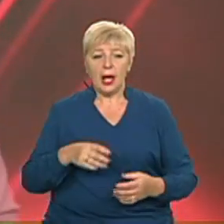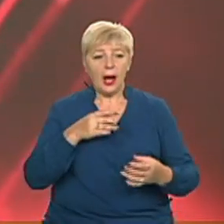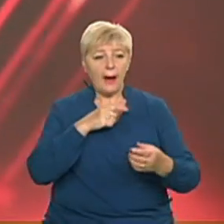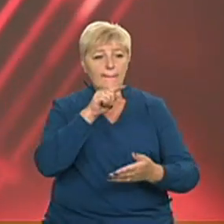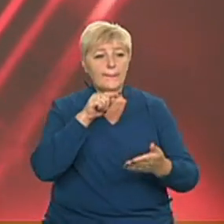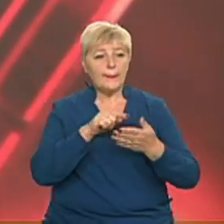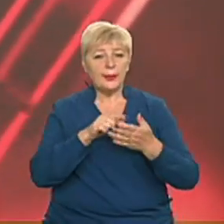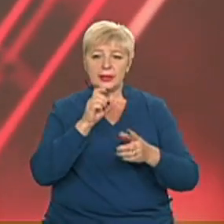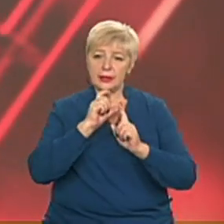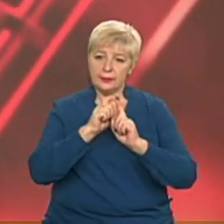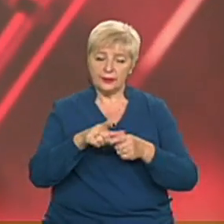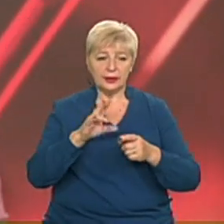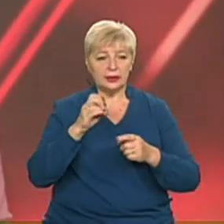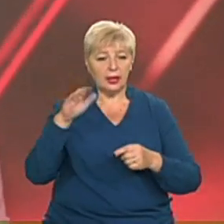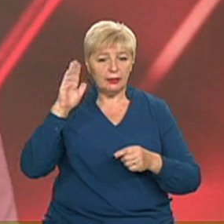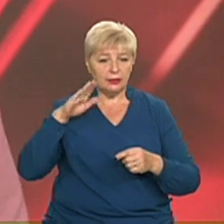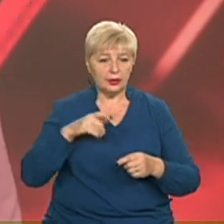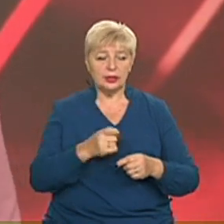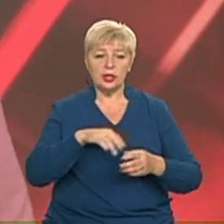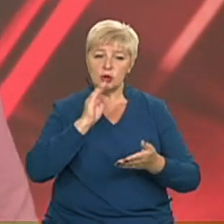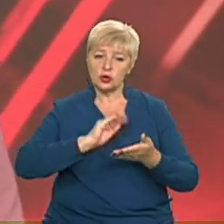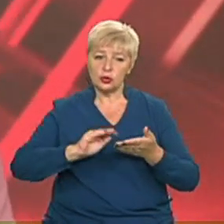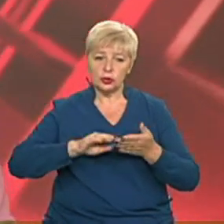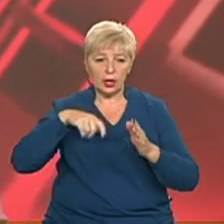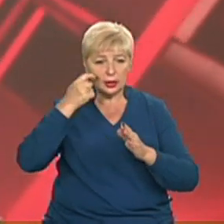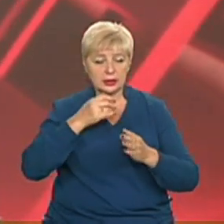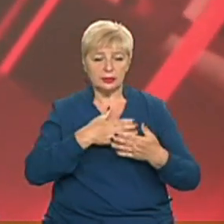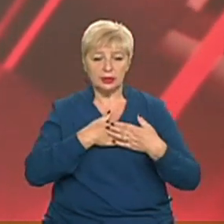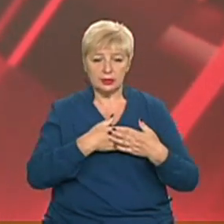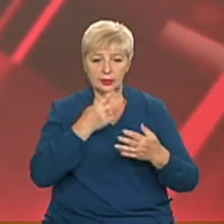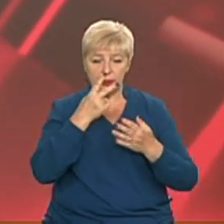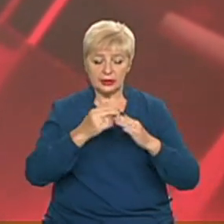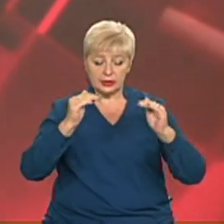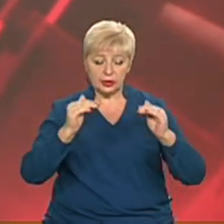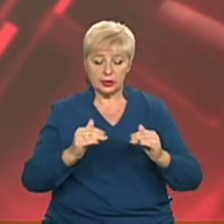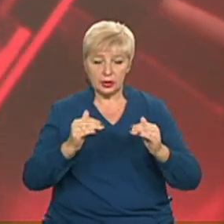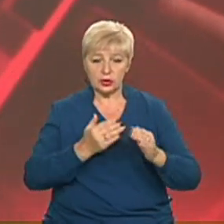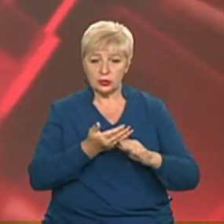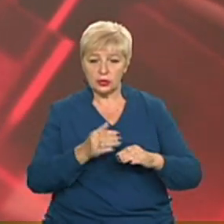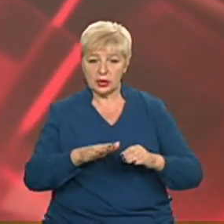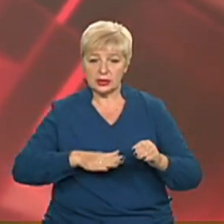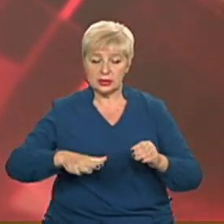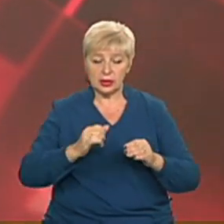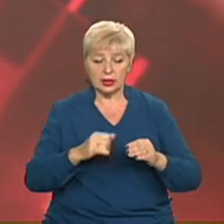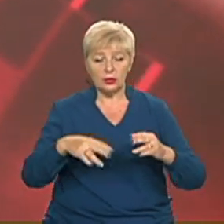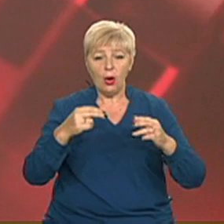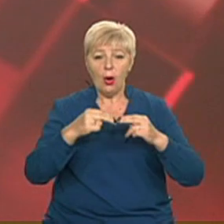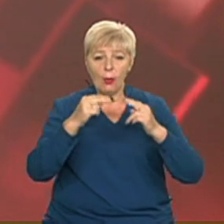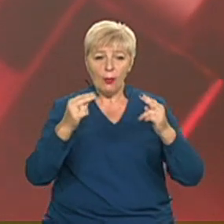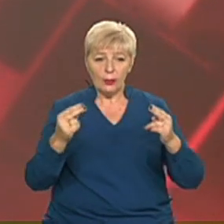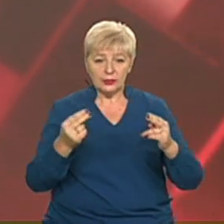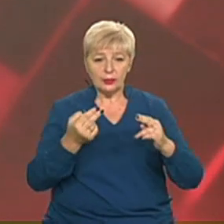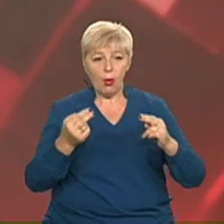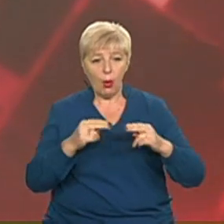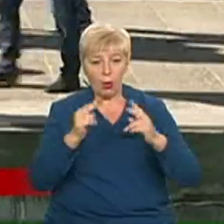Брифінг на воді у Дніпрі журналістам та активістам показали нижню частину нового мосту з корабля. Там на